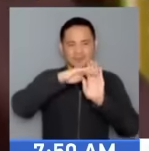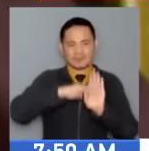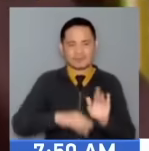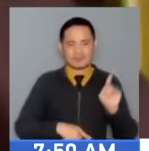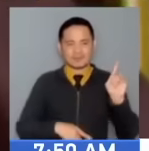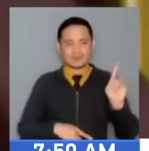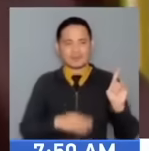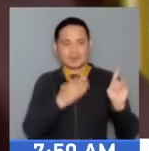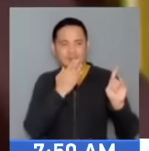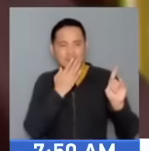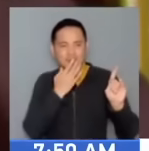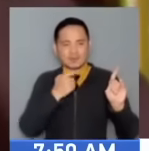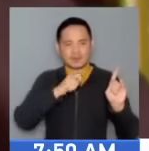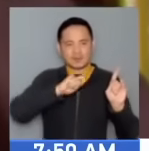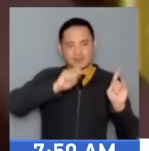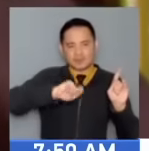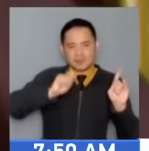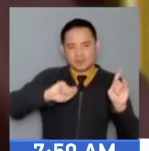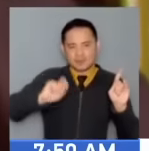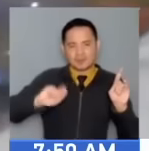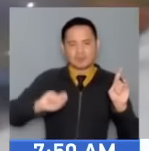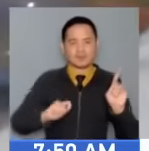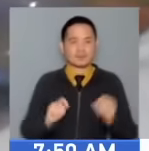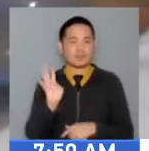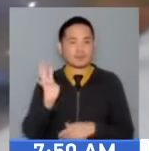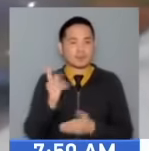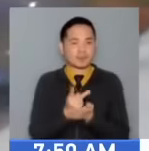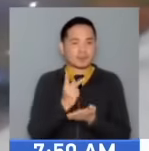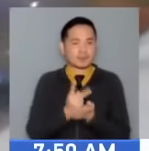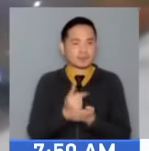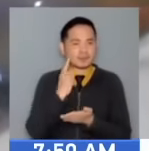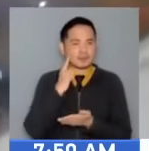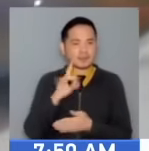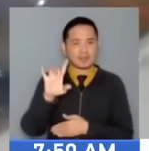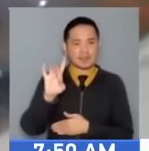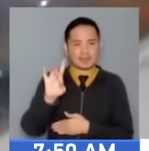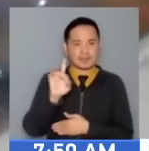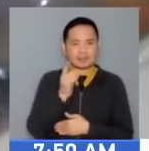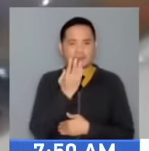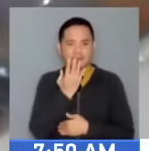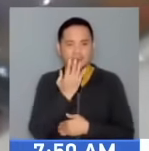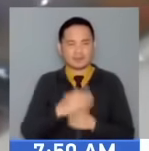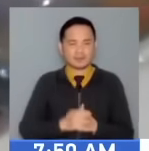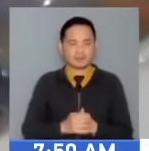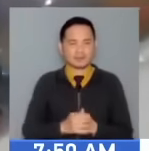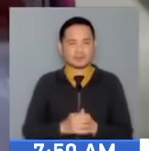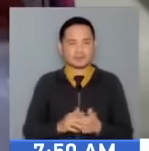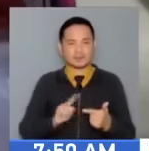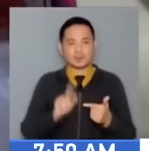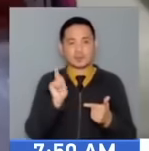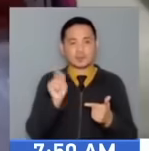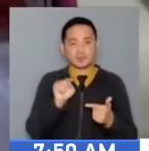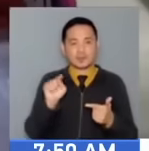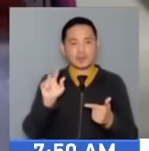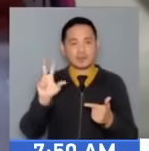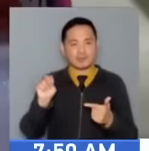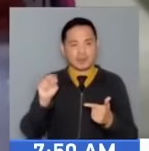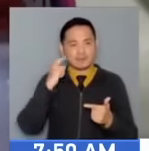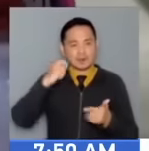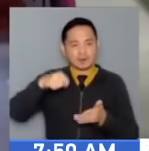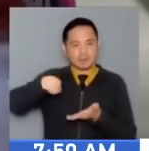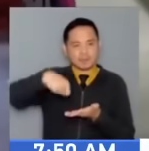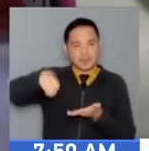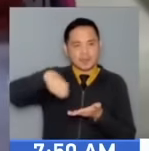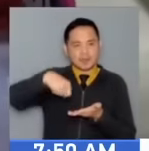crayons, 40 pesos ang single o yung 8 pieces. 20 to 35 pesos naman ang watercolor. 10 to 20 pesos